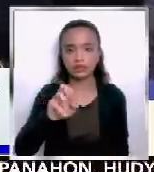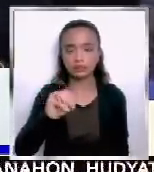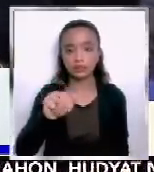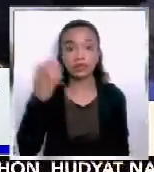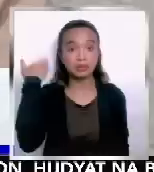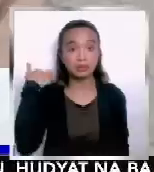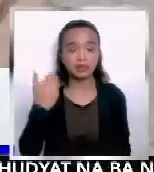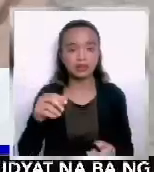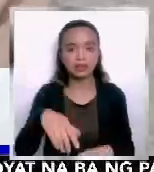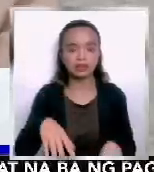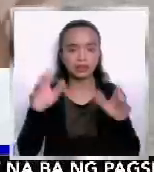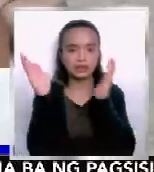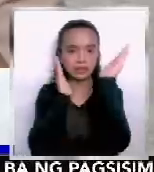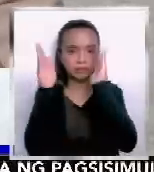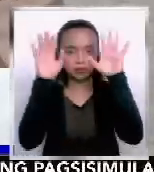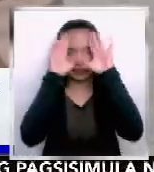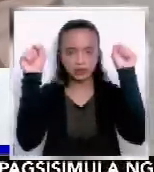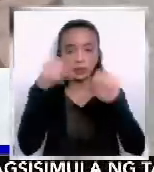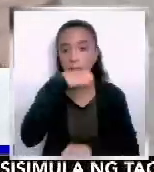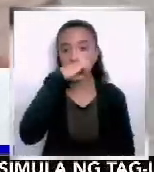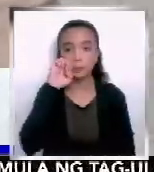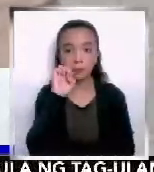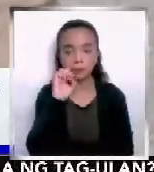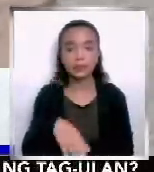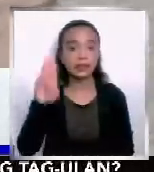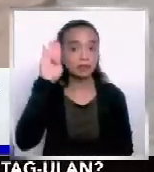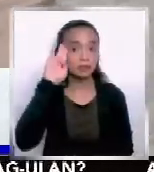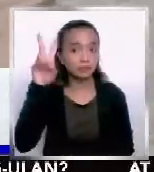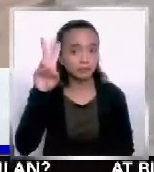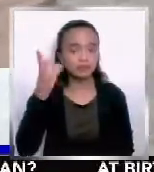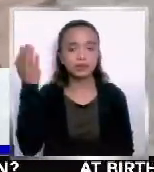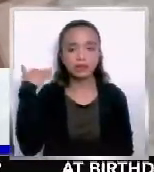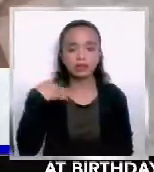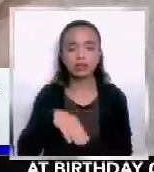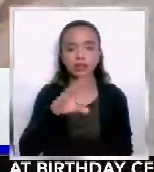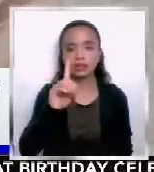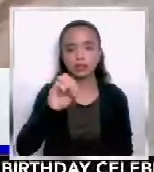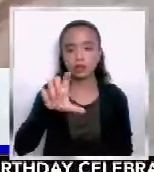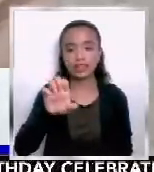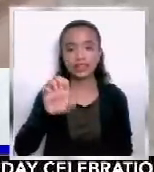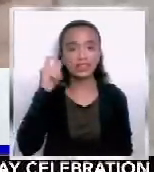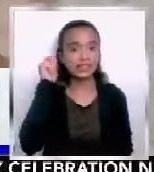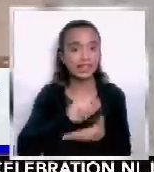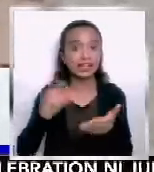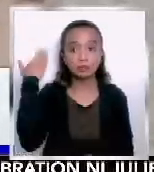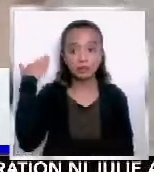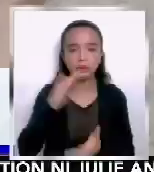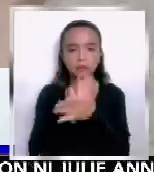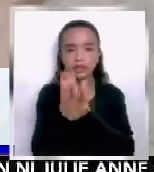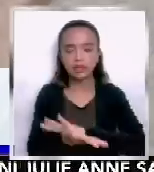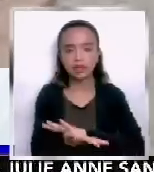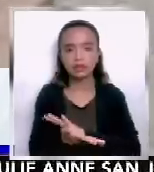Pangulong Joseph Estrada. Inalok naman ni Marcos kay dating Labor Undersecretary Toots Ople ang pagiging kalihim ng bagong